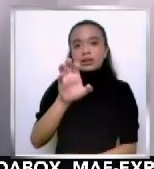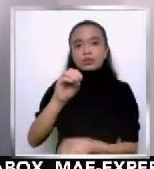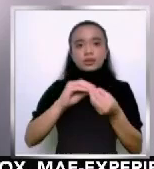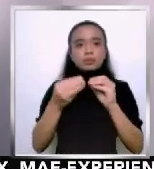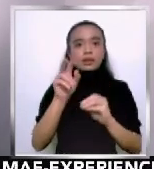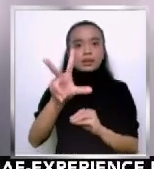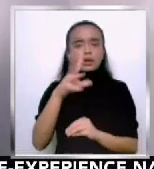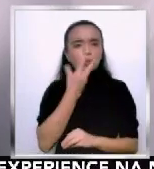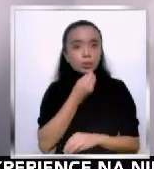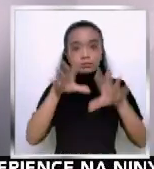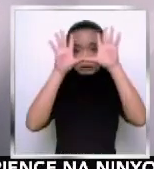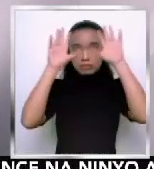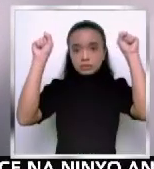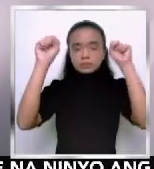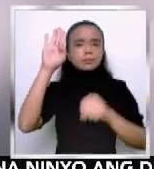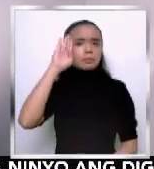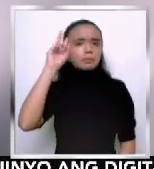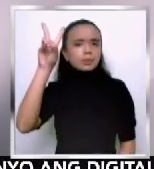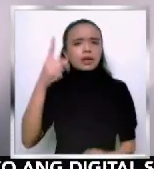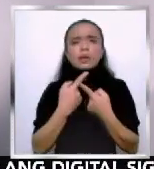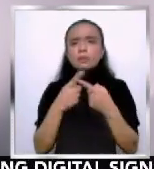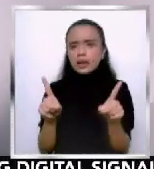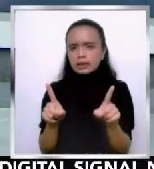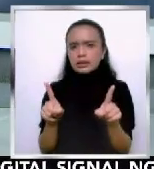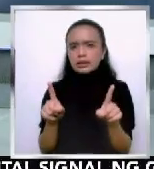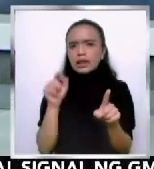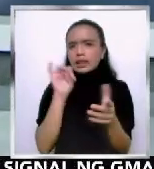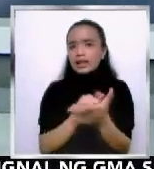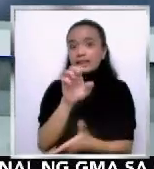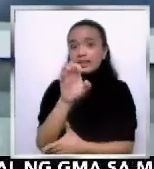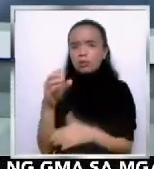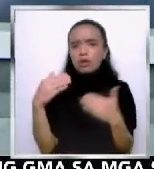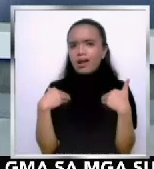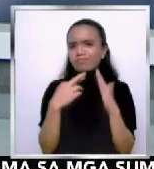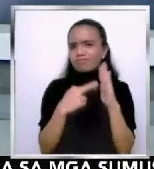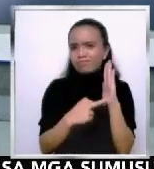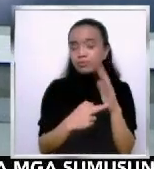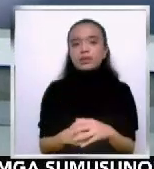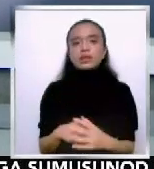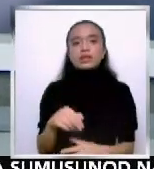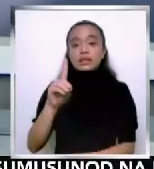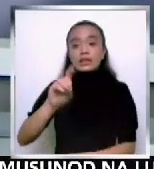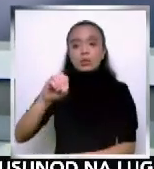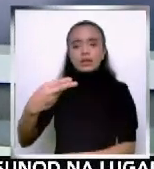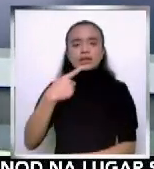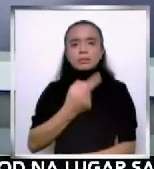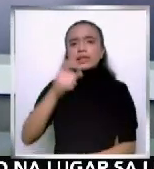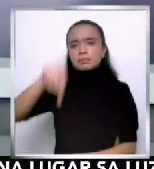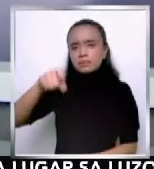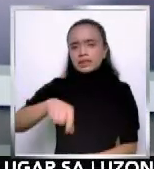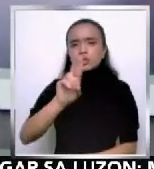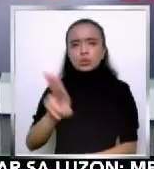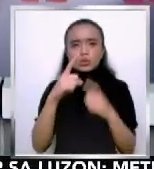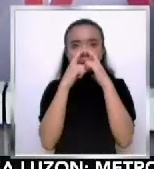Bongbong Marcos. Pero ang kautosan yan, may kondisyon. Sabi po ng Health Department, kailangan pa rin magsuot ng mask ang mga